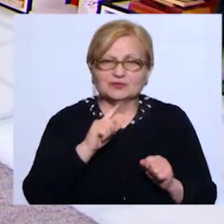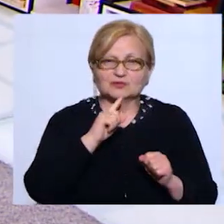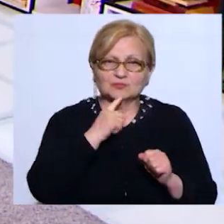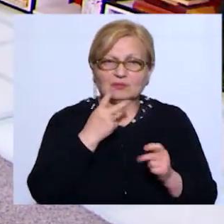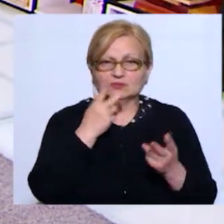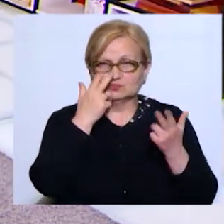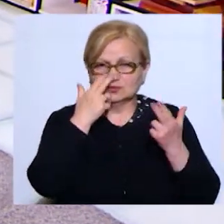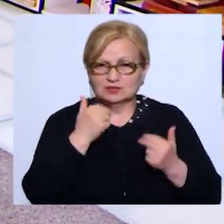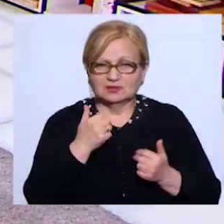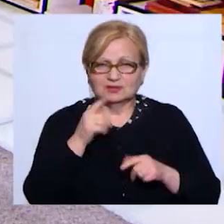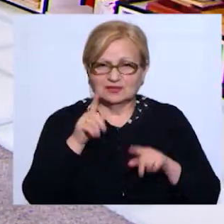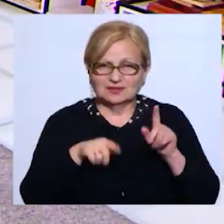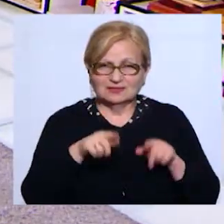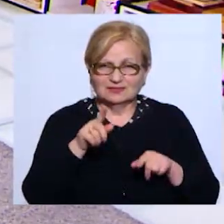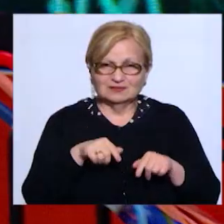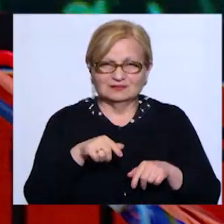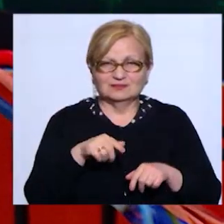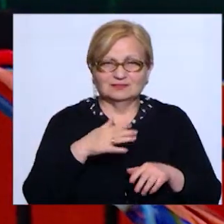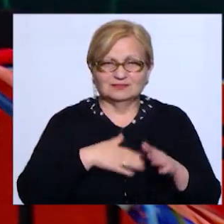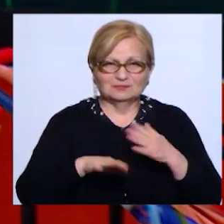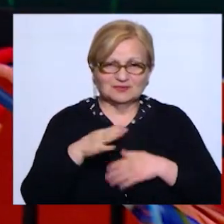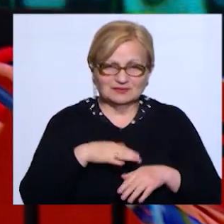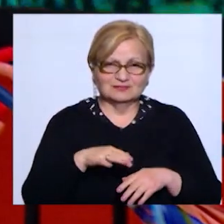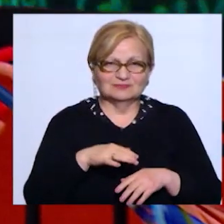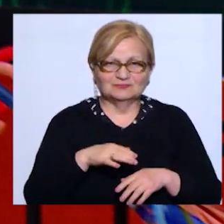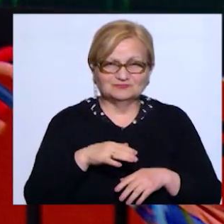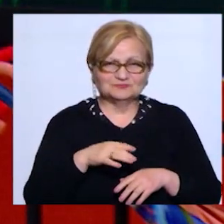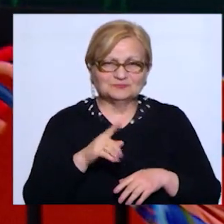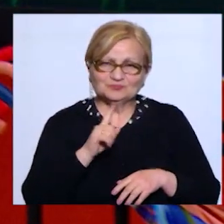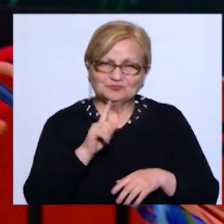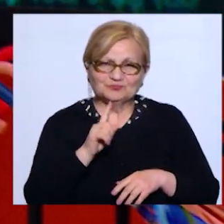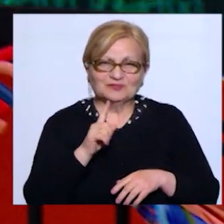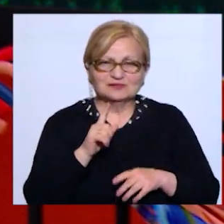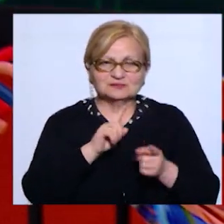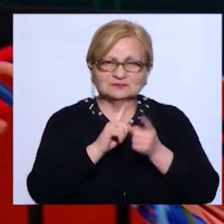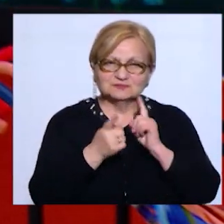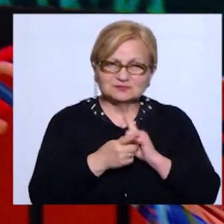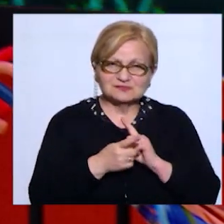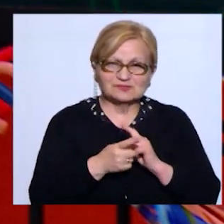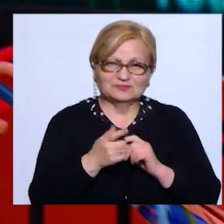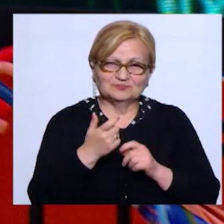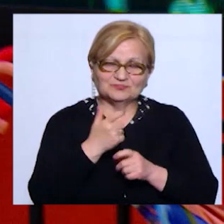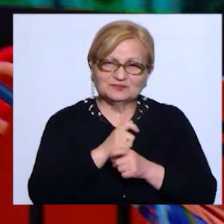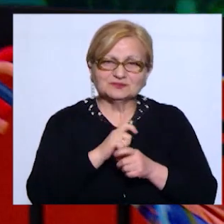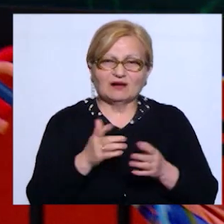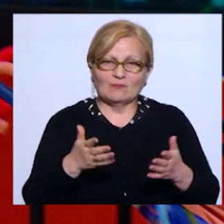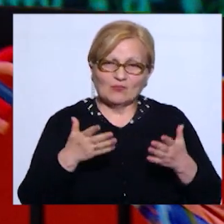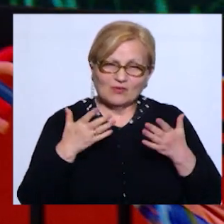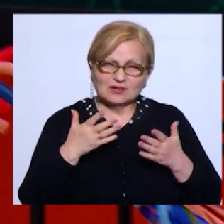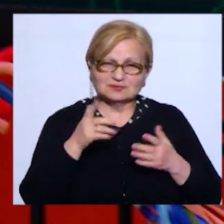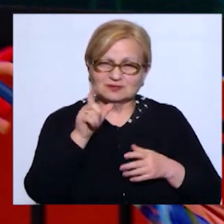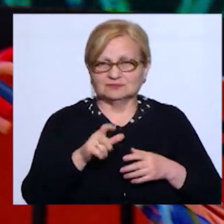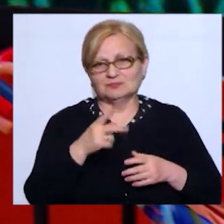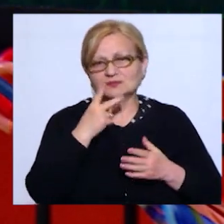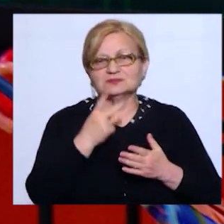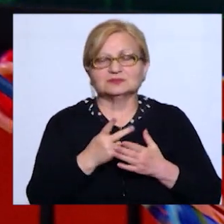უნდა ვეცადოთ. და ხანდახან ეს არის მაგალითად მიხარია, ხო? ანუ რაღაცა ესე შეცვალეთ ხოლმე და ისე გამოხატეთ, რომ გიხარიათ ადამიანის ნახვა